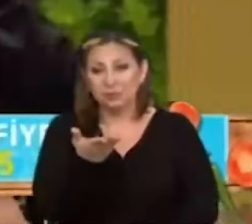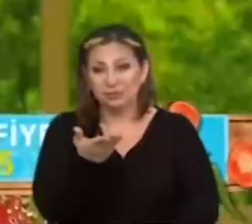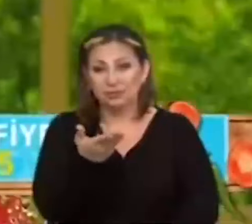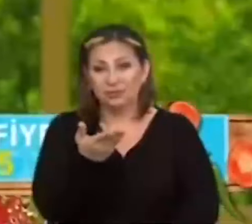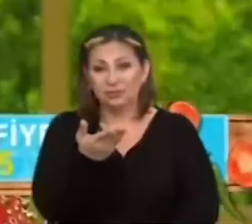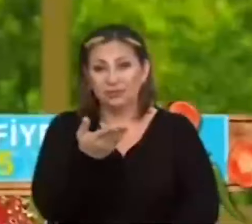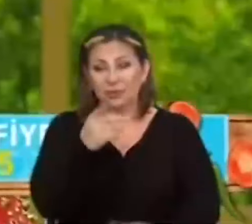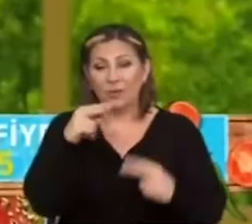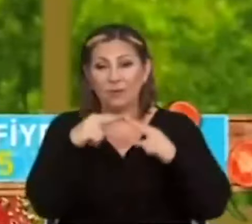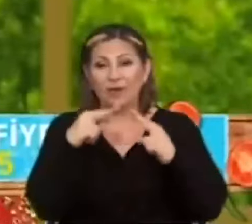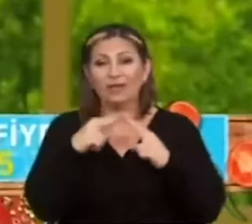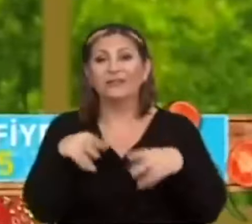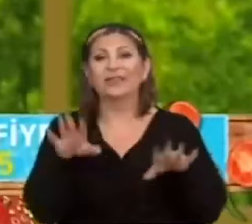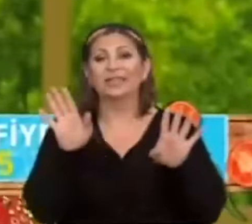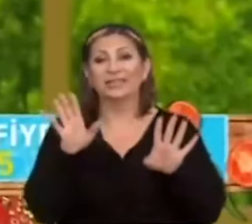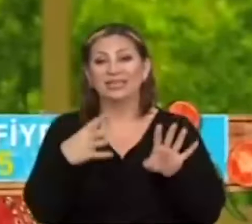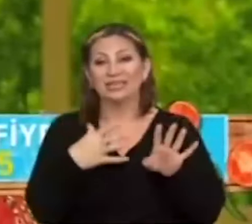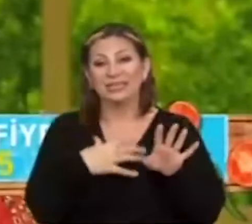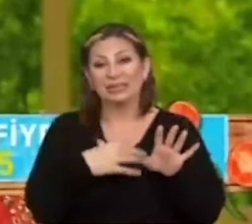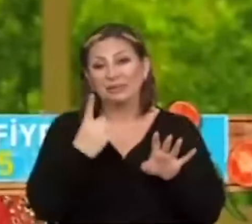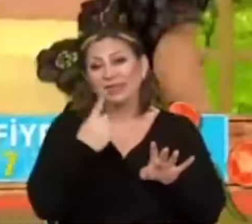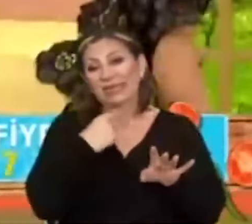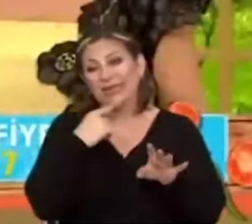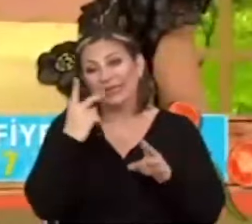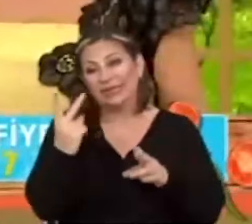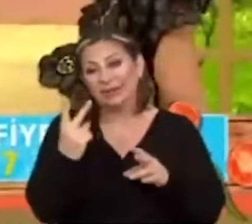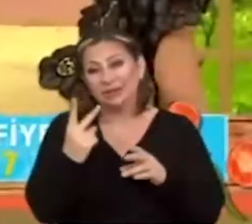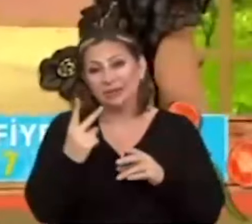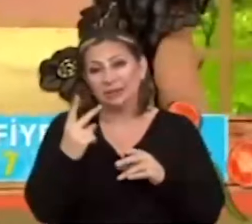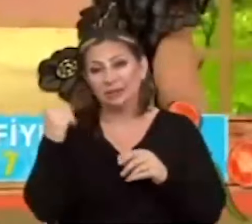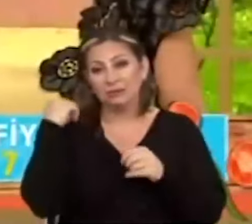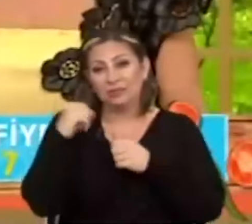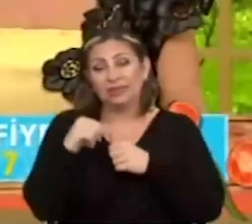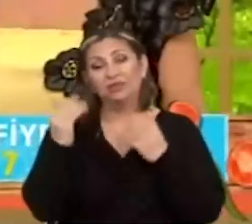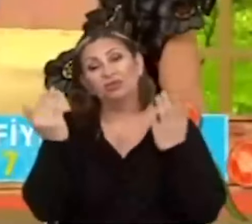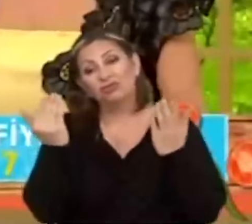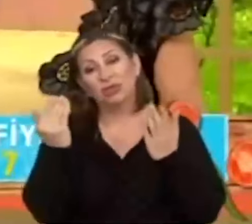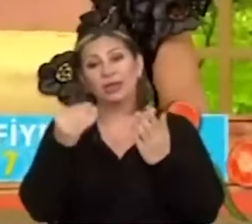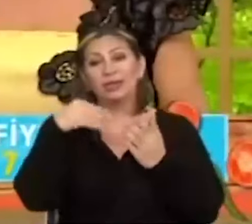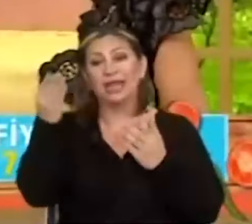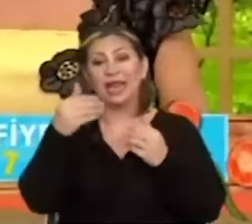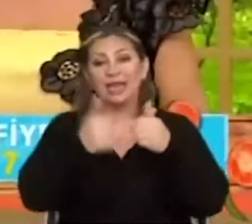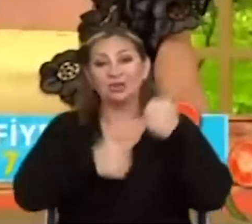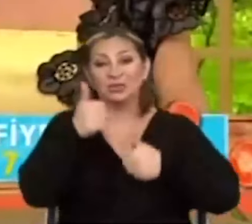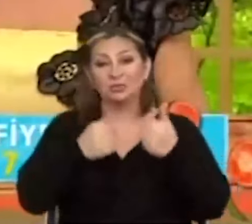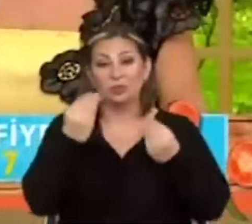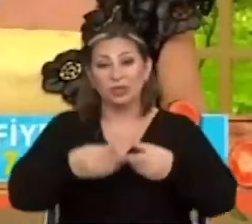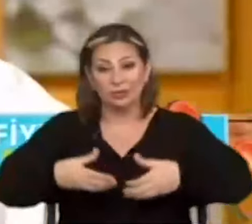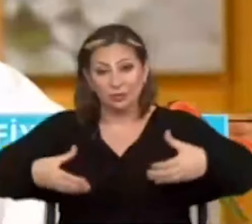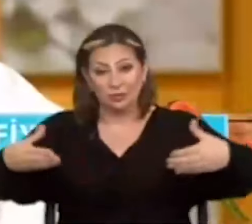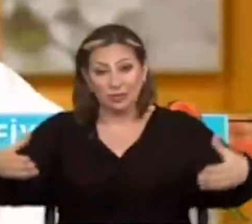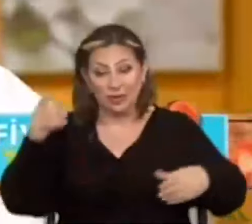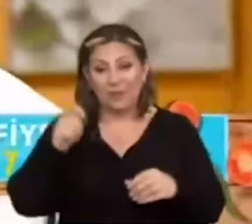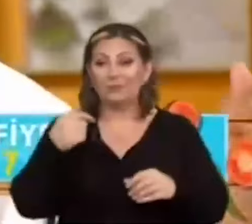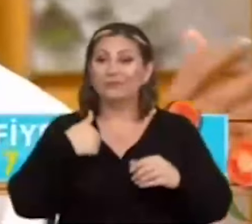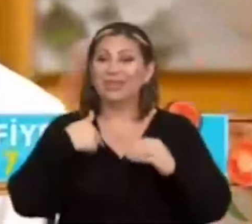O baklava değildi. Kendine has bir tatlıydı. Neyse, bir dahakine inşallah diğer yarışmacımız güzel sunumlar yapar da